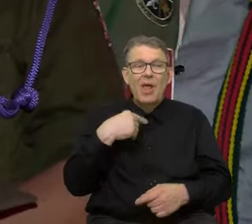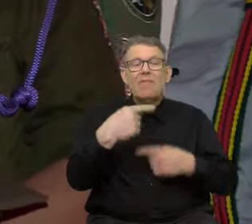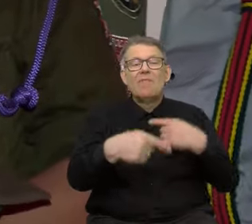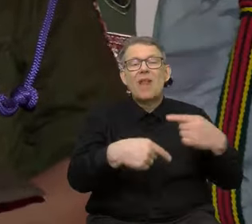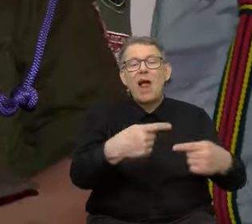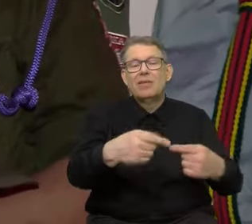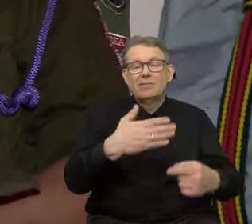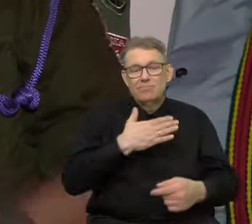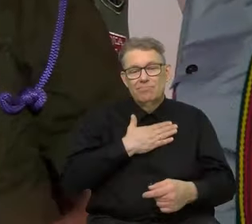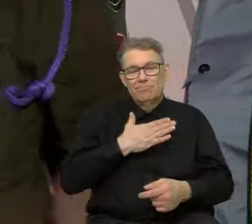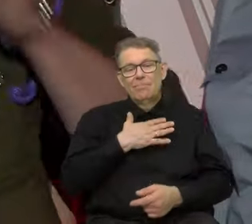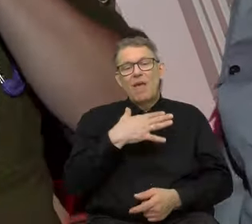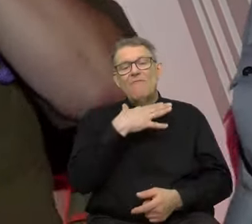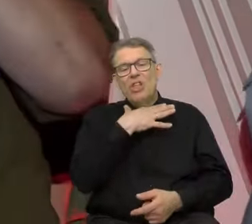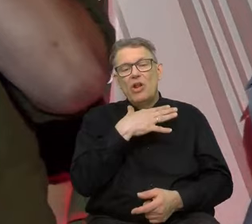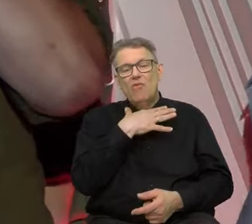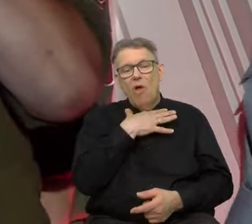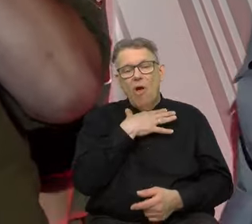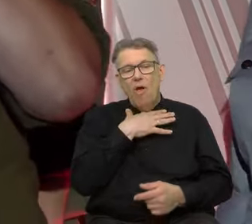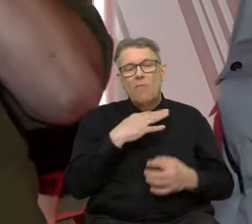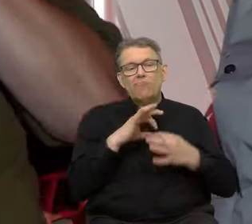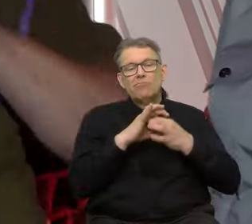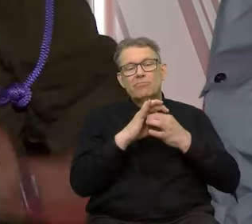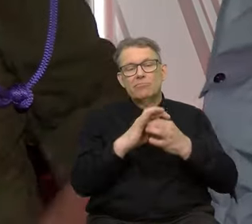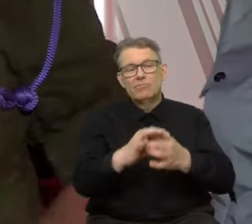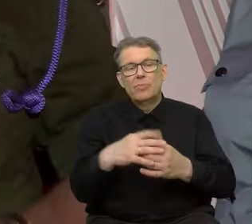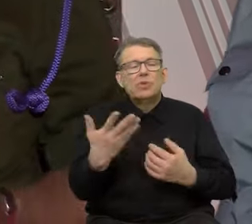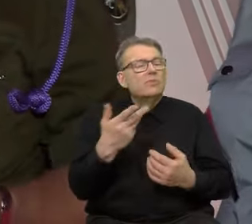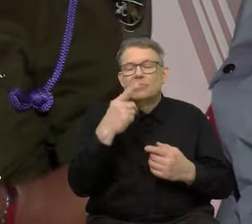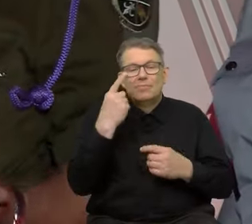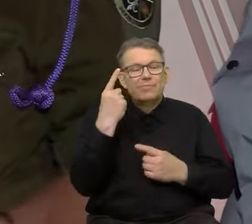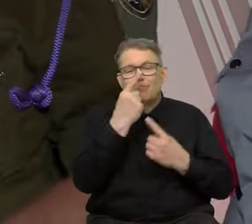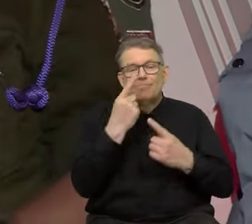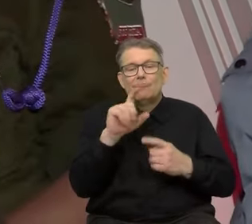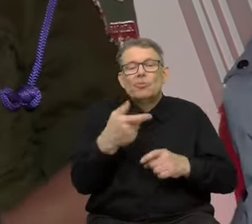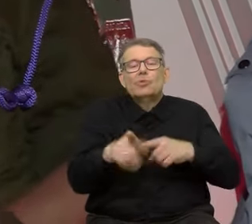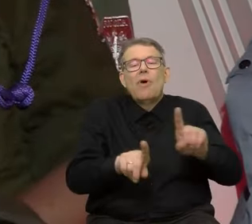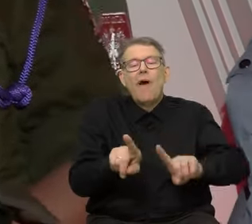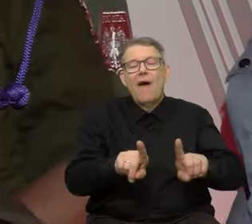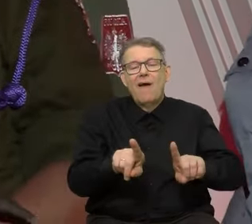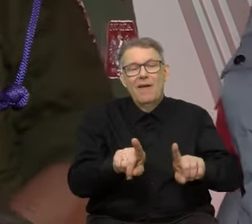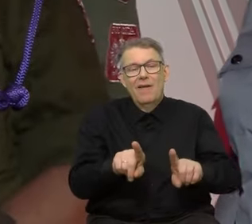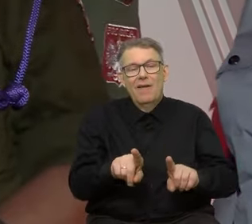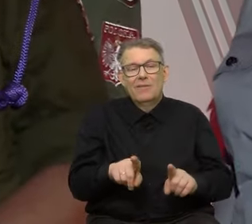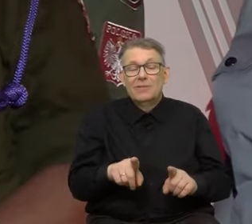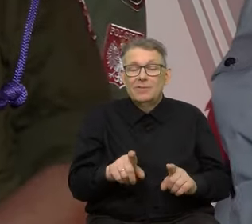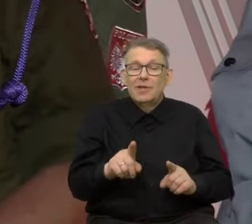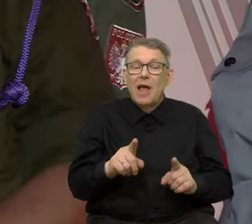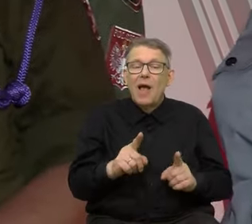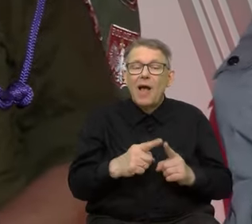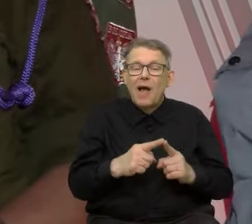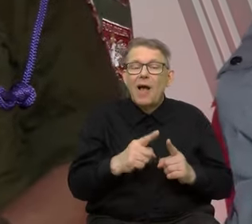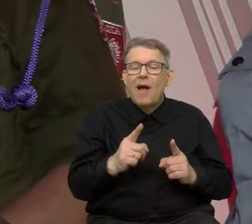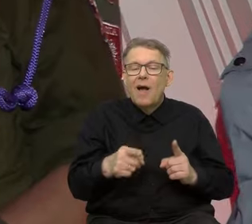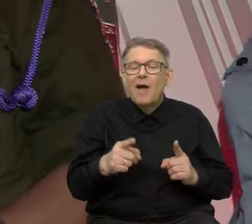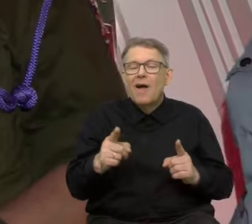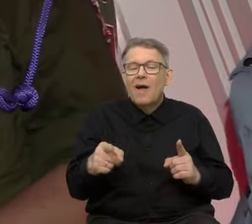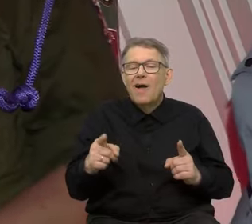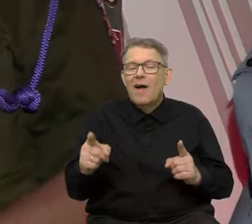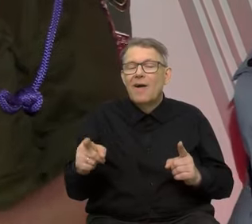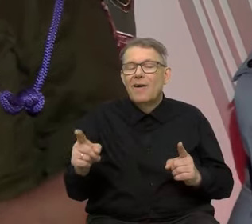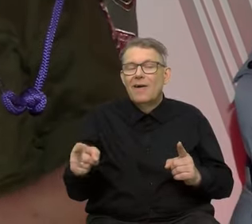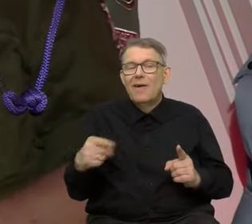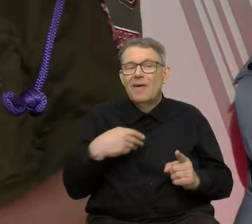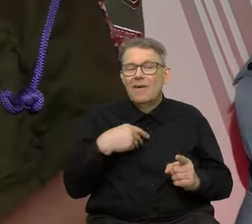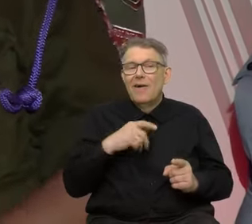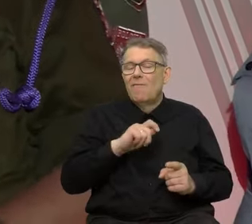wileńskie kultywuje, ale tak się zastanawiałem, co to może znaczyć. I tak z czasem, kiedy coraz częściej